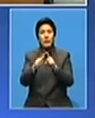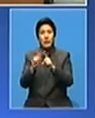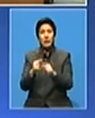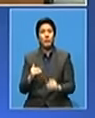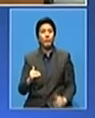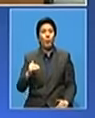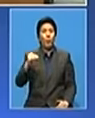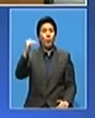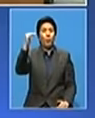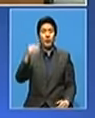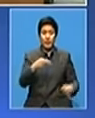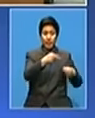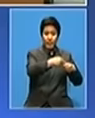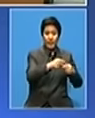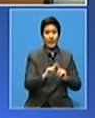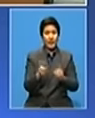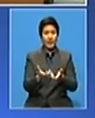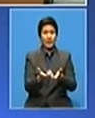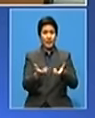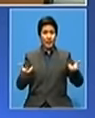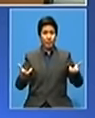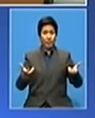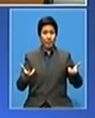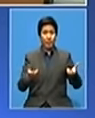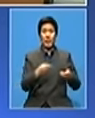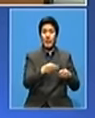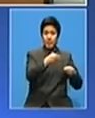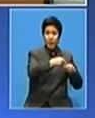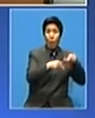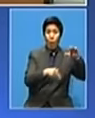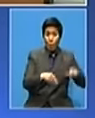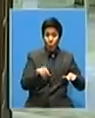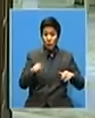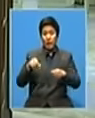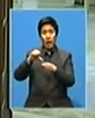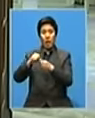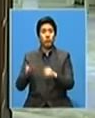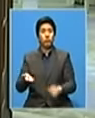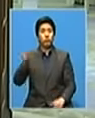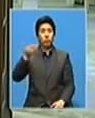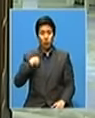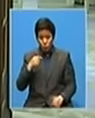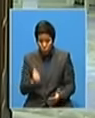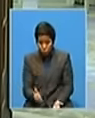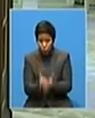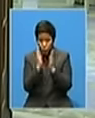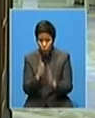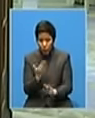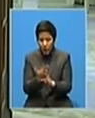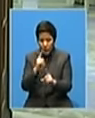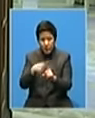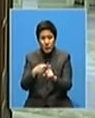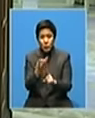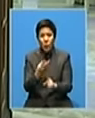ซึ่งมันคนละส่วนกับน้ำมันเพราะเราแยกออกจากกันในขณะนี้ก็จะดูแลคนที่มีรายได้น้อยเนี่ยเป็นพิเศษอยู่แล้วเพราะนั้นก็อย่าเรียกร้